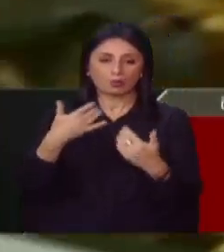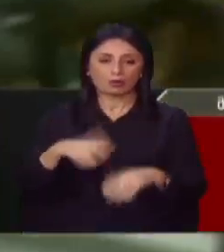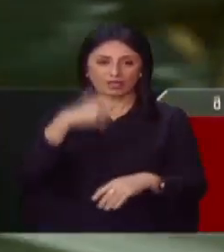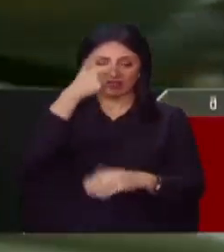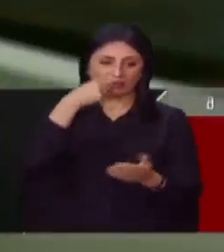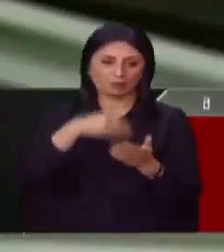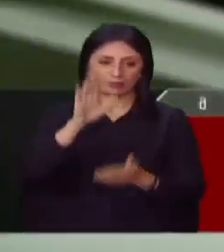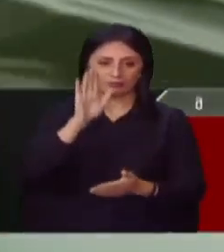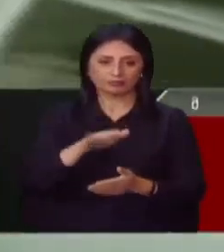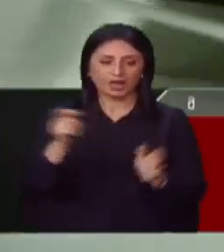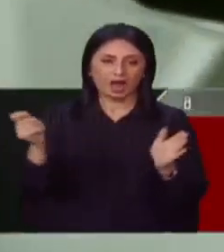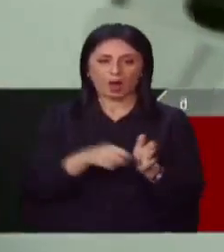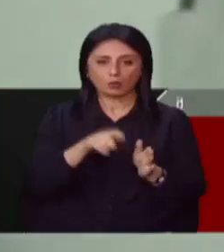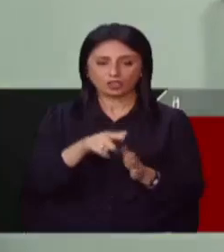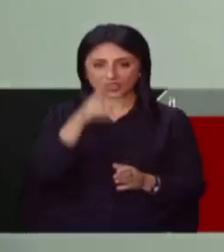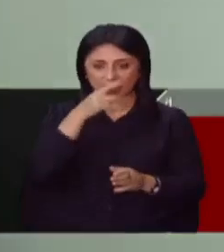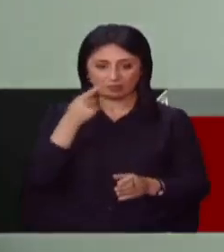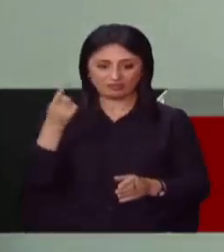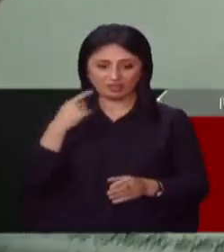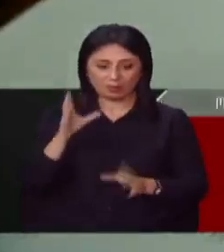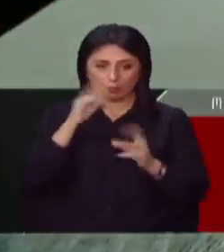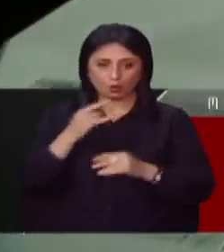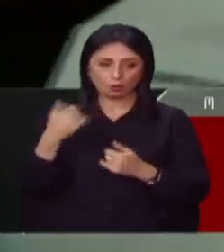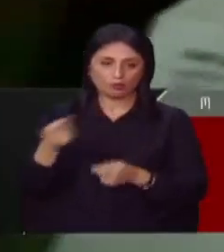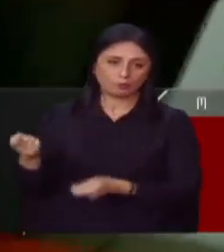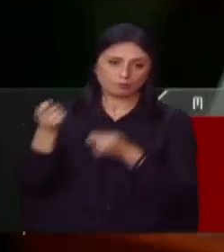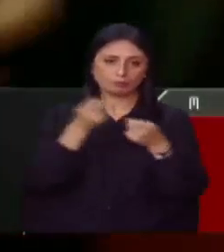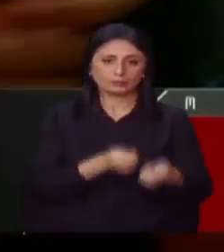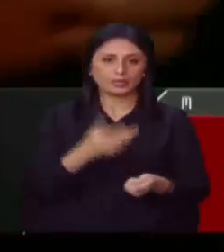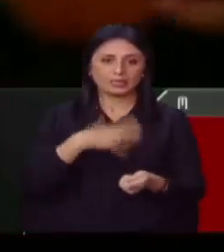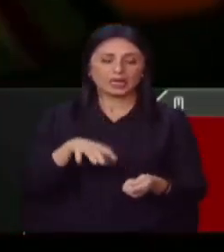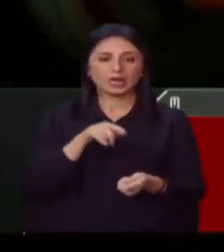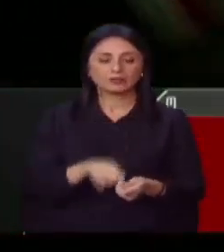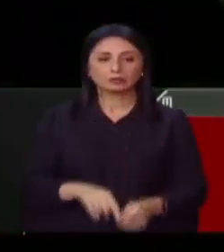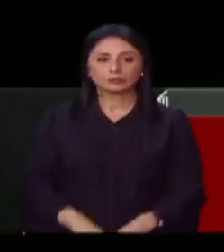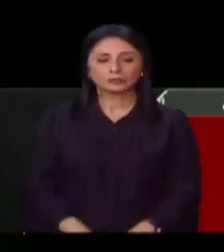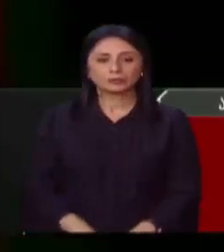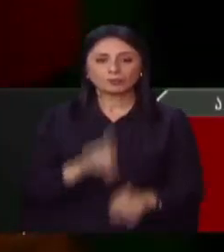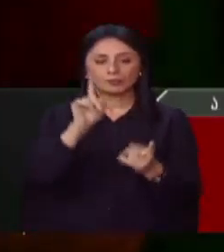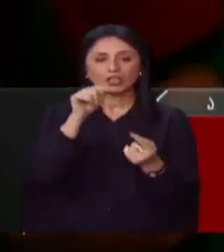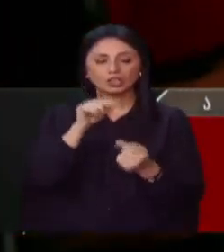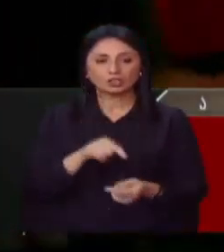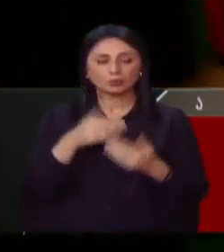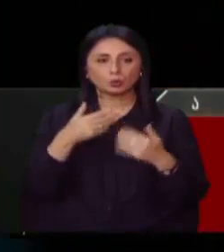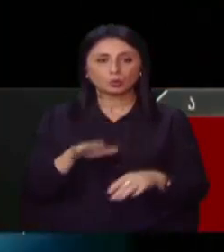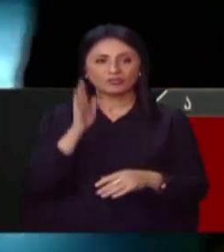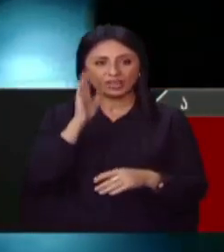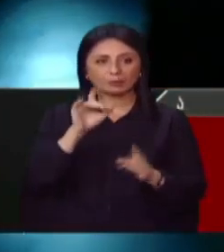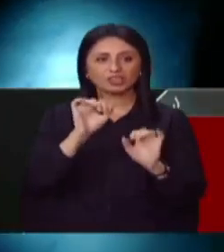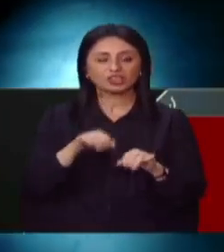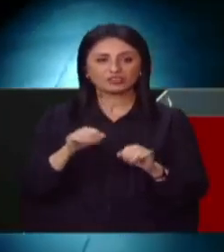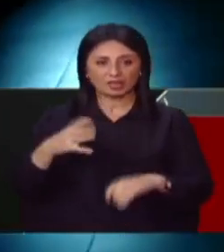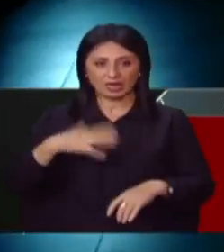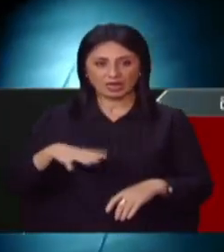ბიძინა ივანიშვილმა ის აუქციონზე იყიდა სამთვის წინ და დღეს უკვე მოხერხდა რომ ჩამოსულიყო საქართველოში. შესაბამისად უკვე ექნებათ